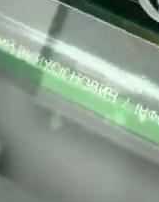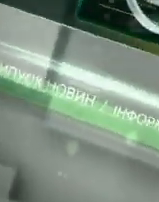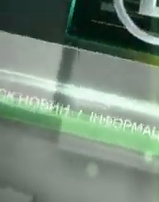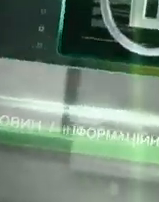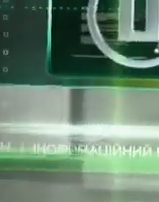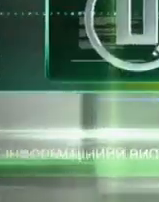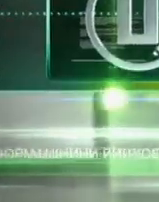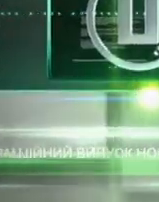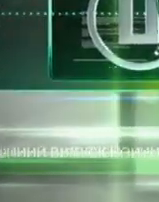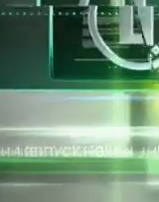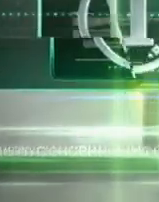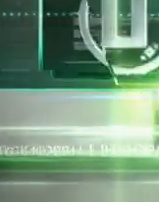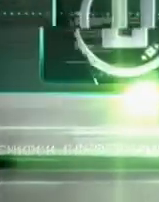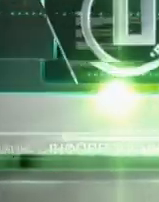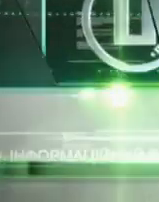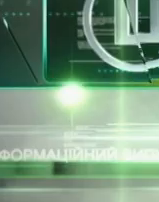Музика